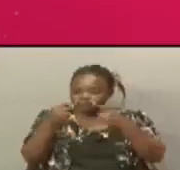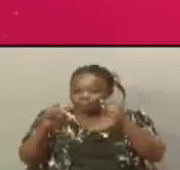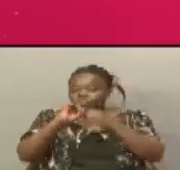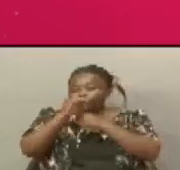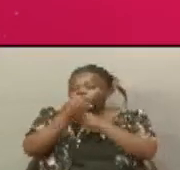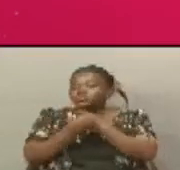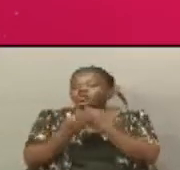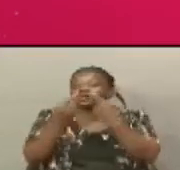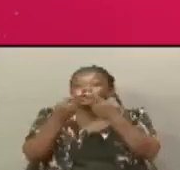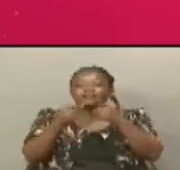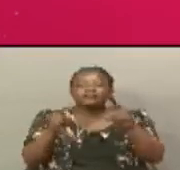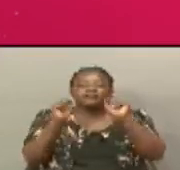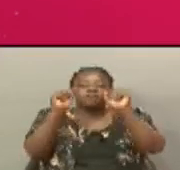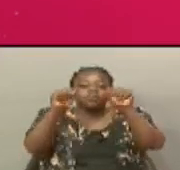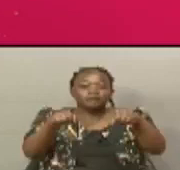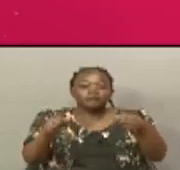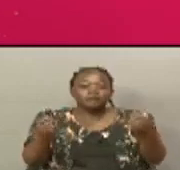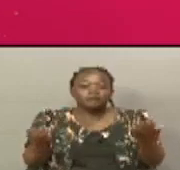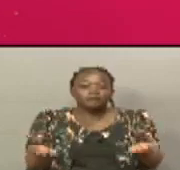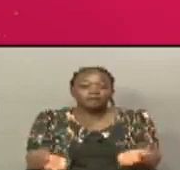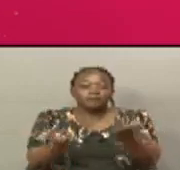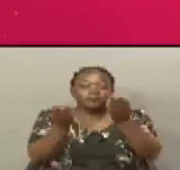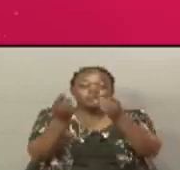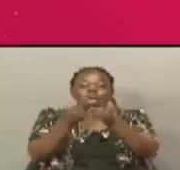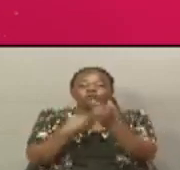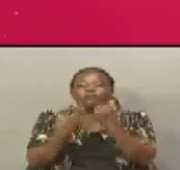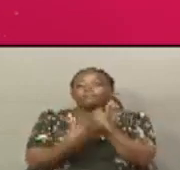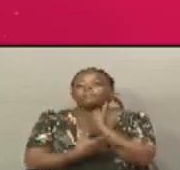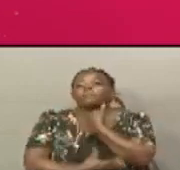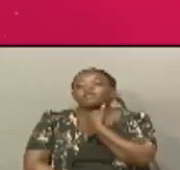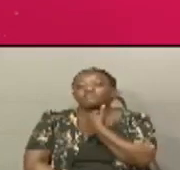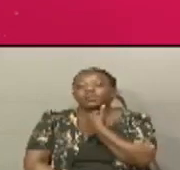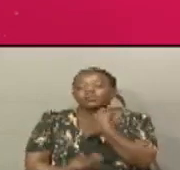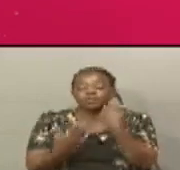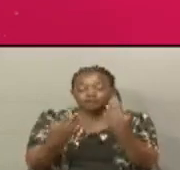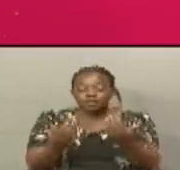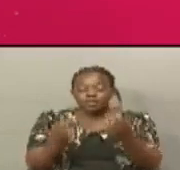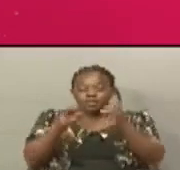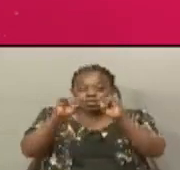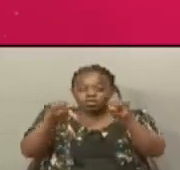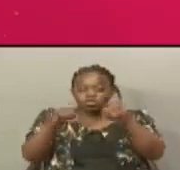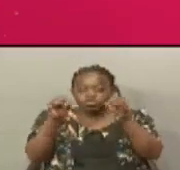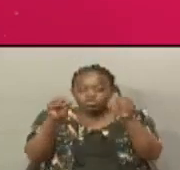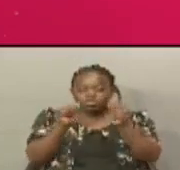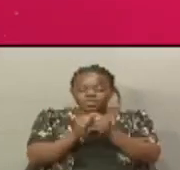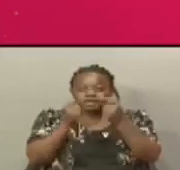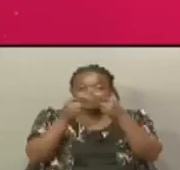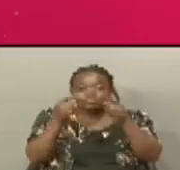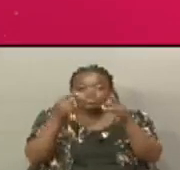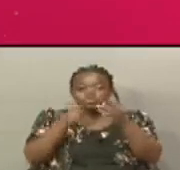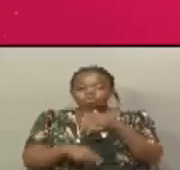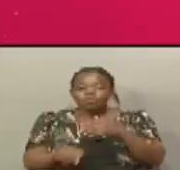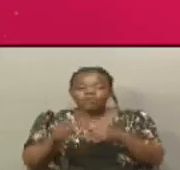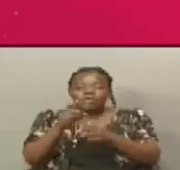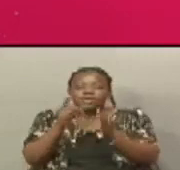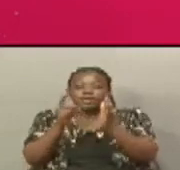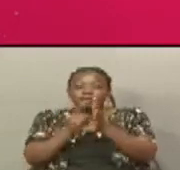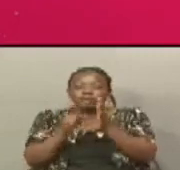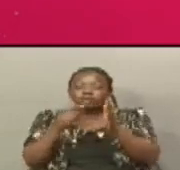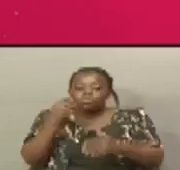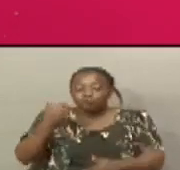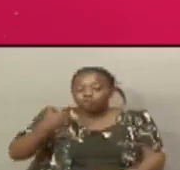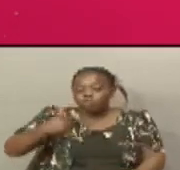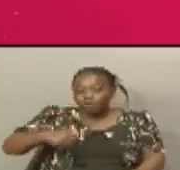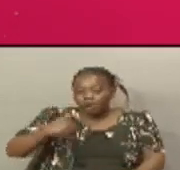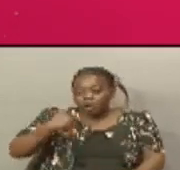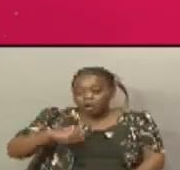emirimu egy'enjawulo tusobole okwejja mu bwavu. Kati Agataliikonfuufu kangatandike n'abasawo abalongoosezza